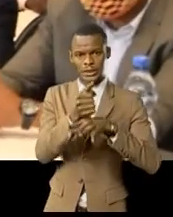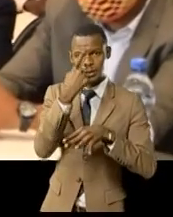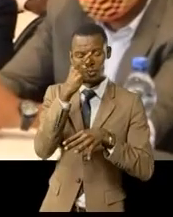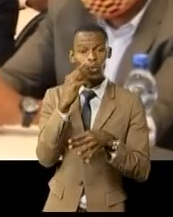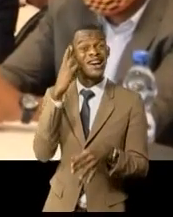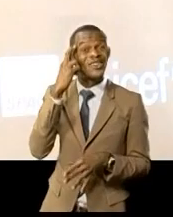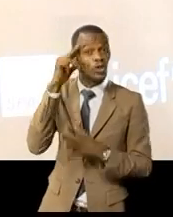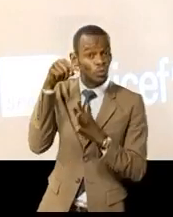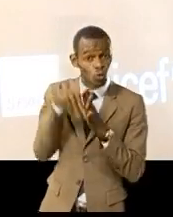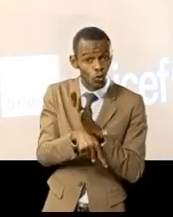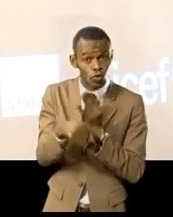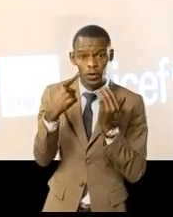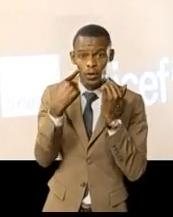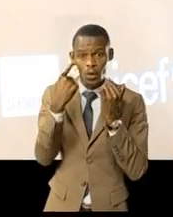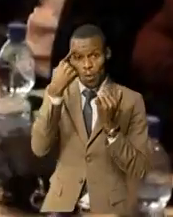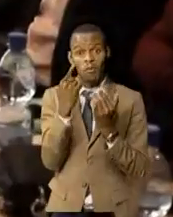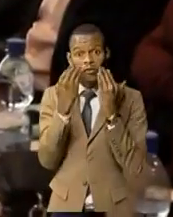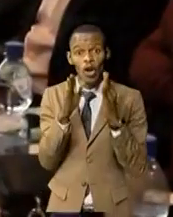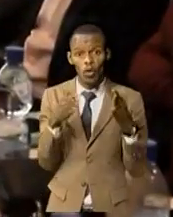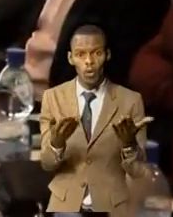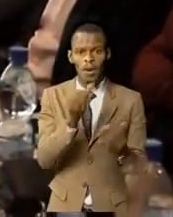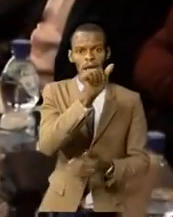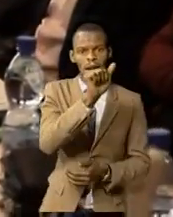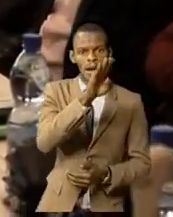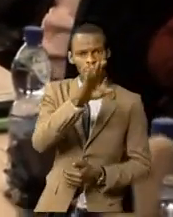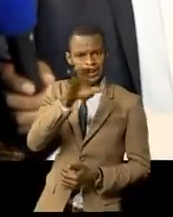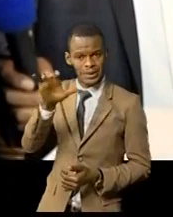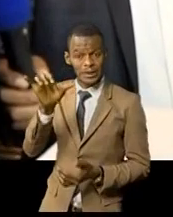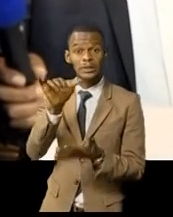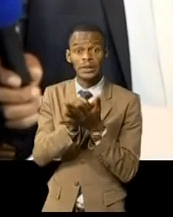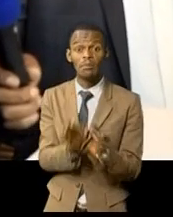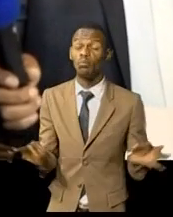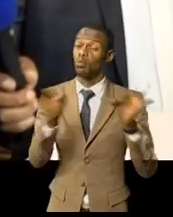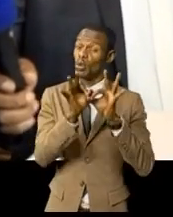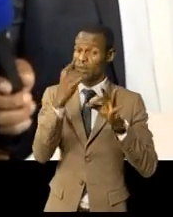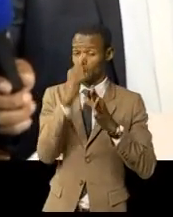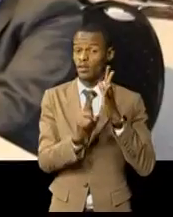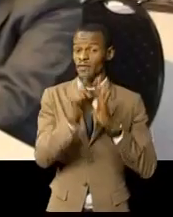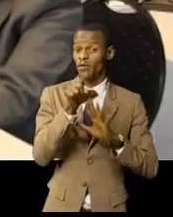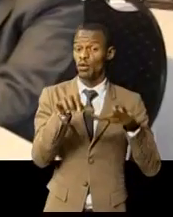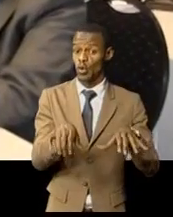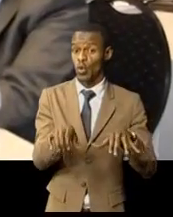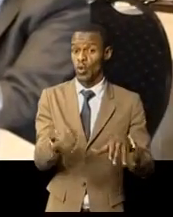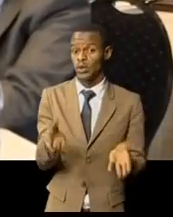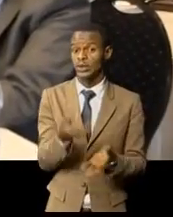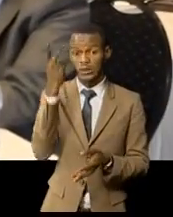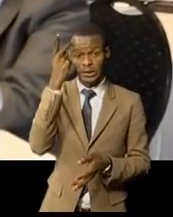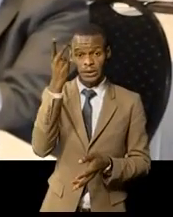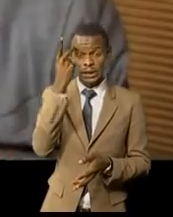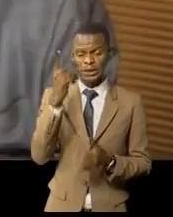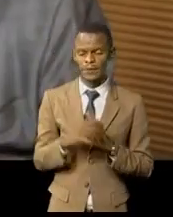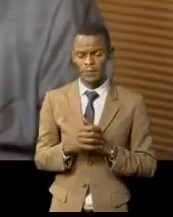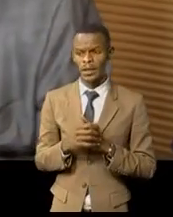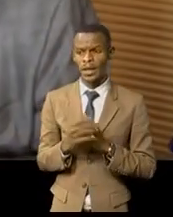en vue de faire de l'alphabétisation un levier efficace pour développer le capital humain de la RDC. Atelier organisé avec